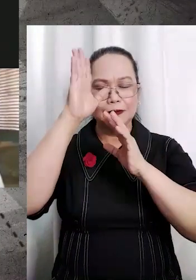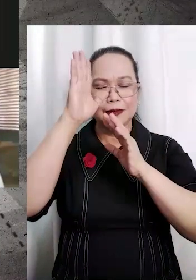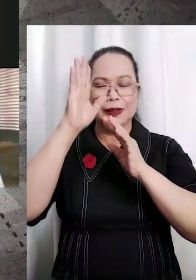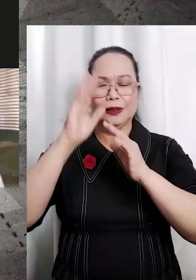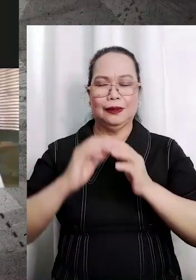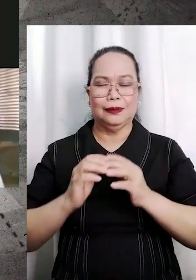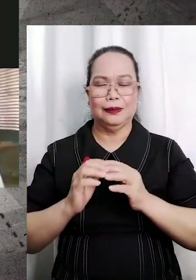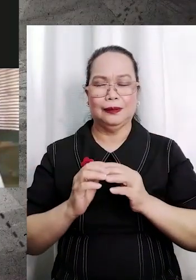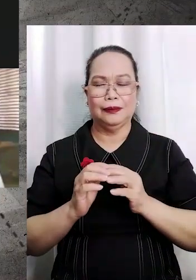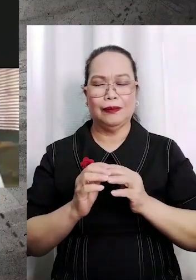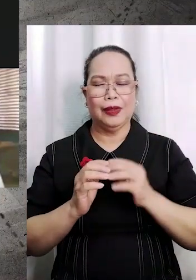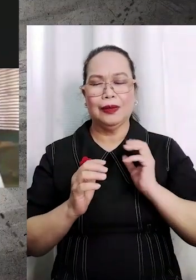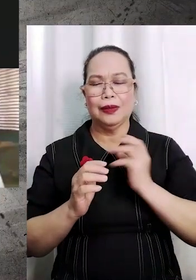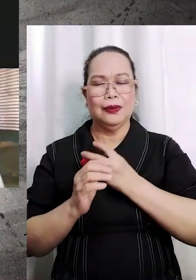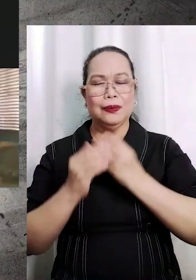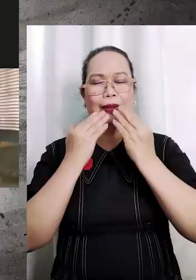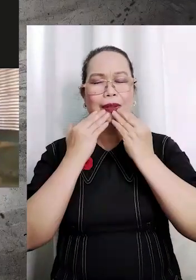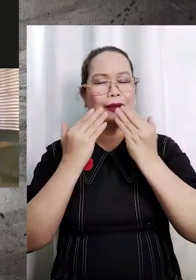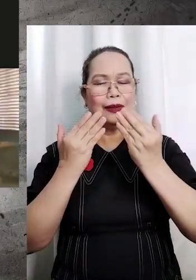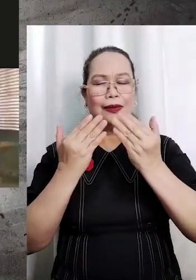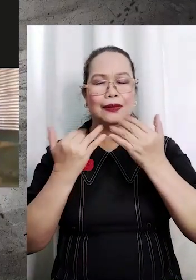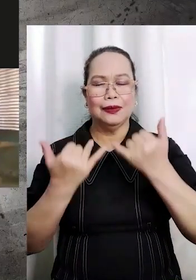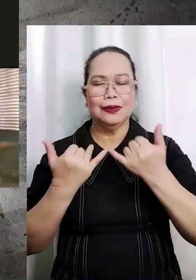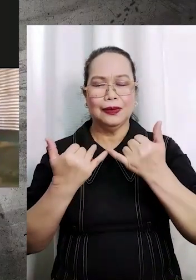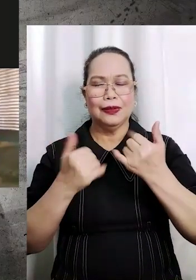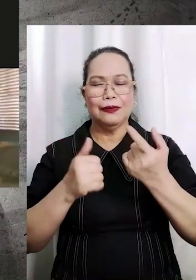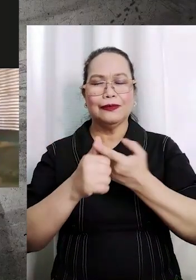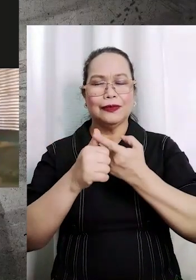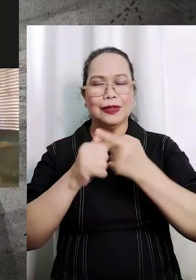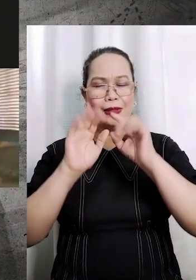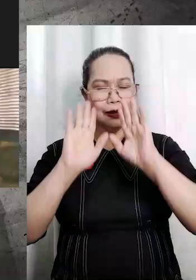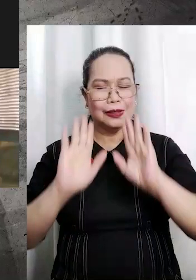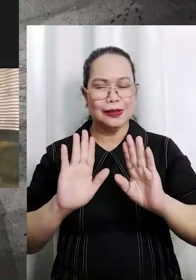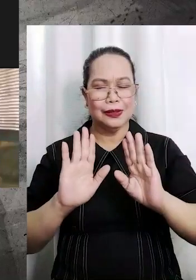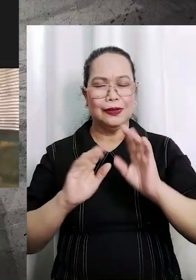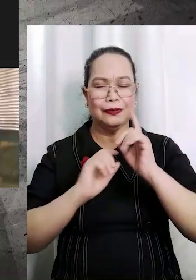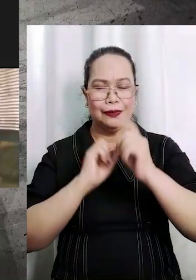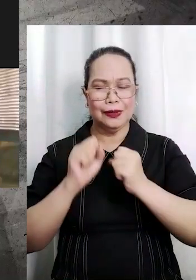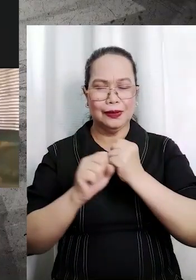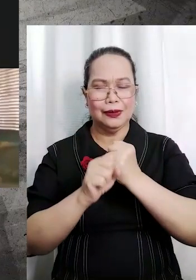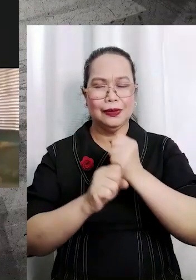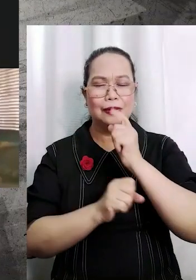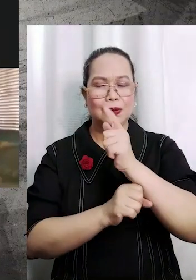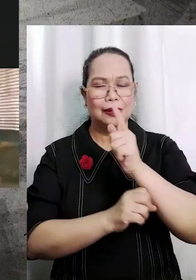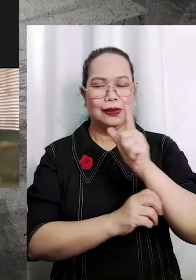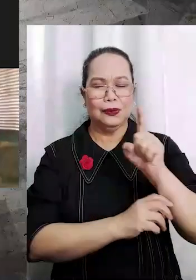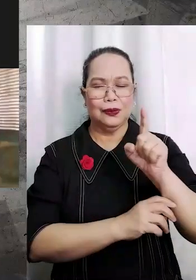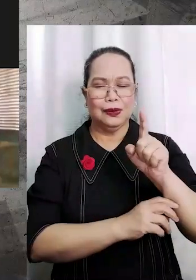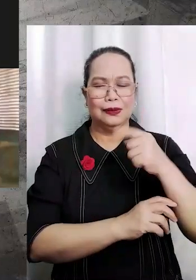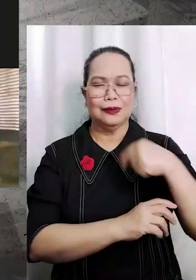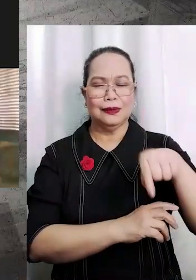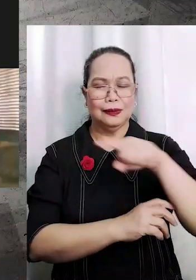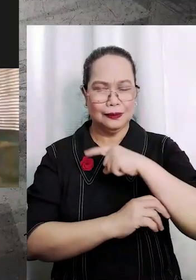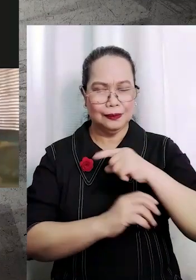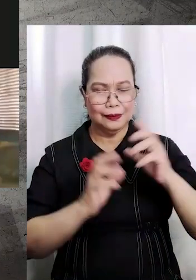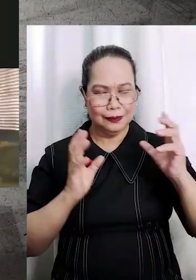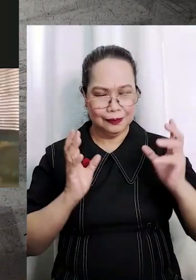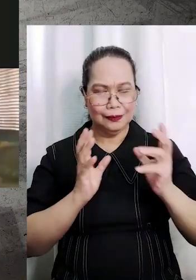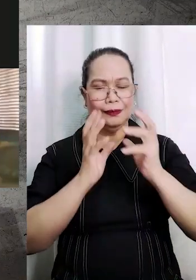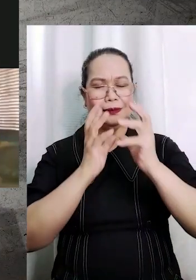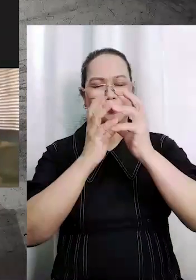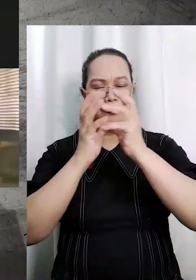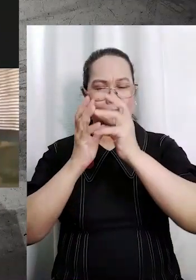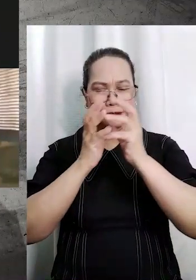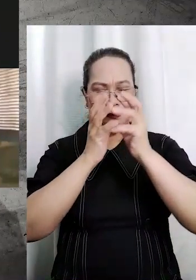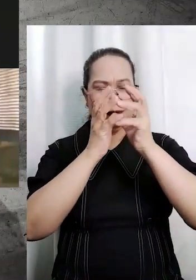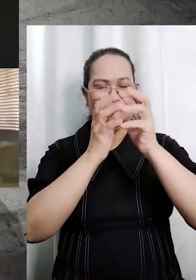Our Heavenly Father, we are grateful to you that for this first Sunday of the year 2021, we can come together